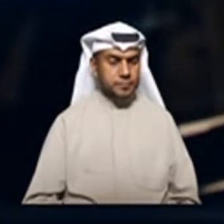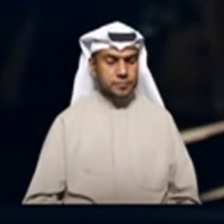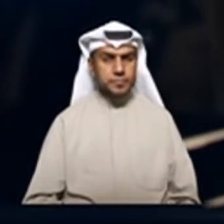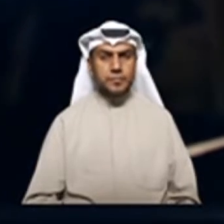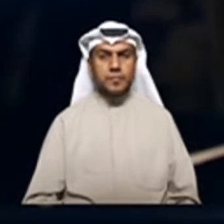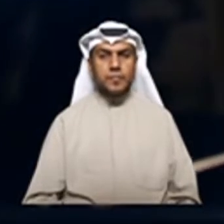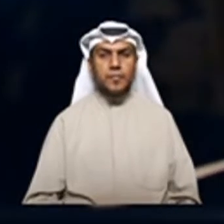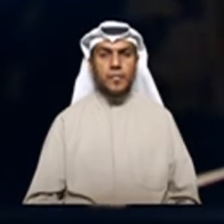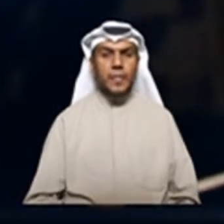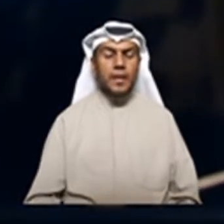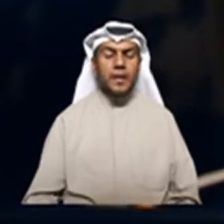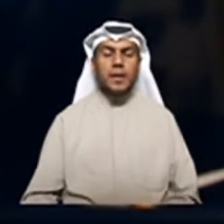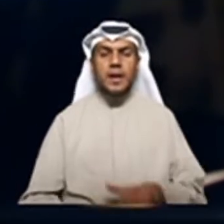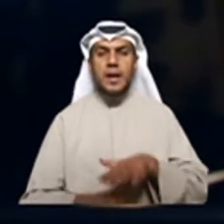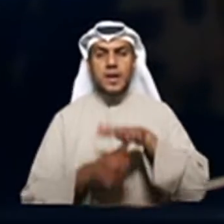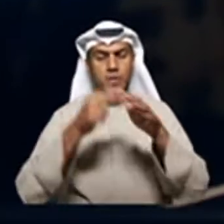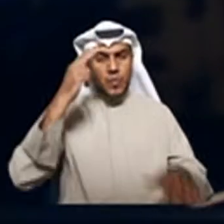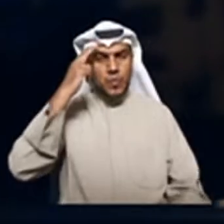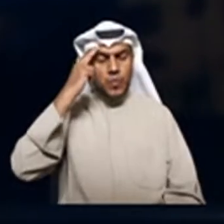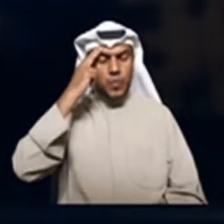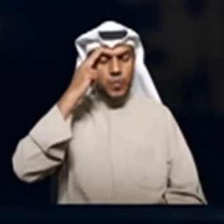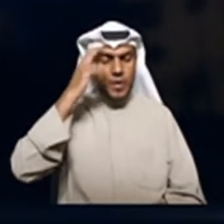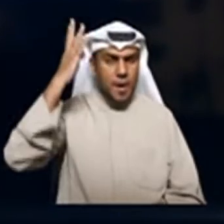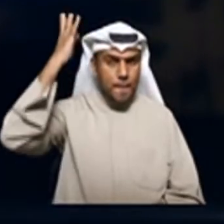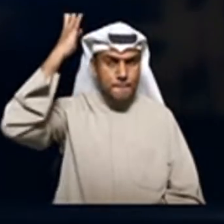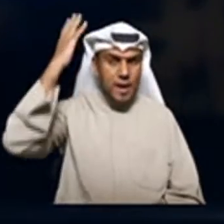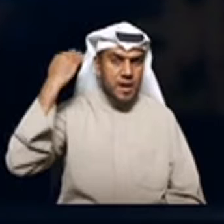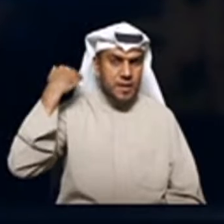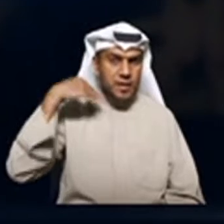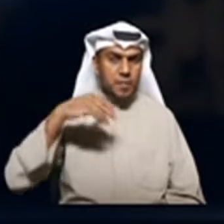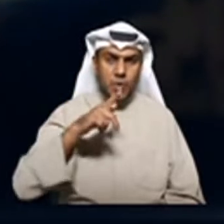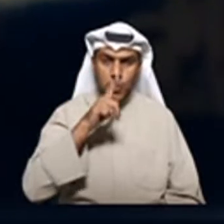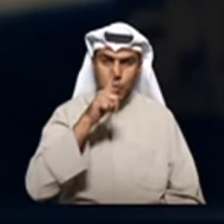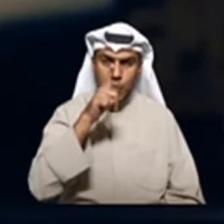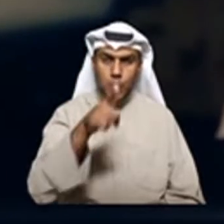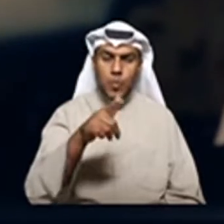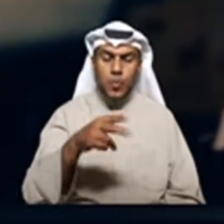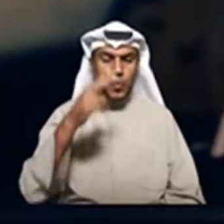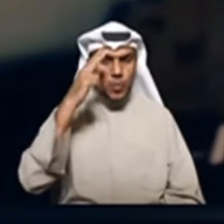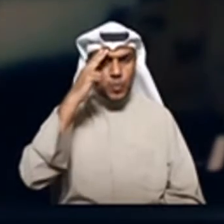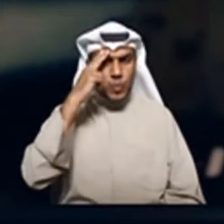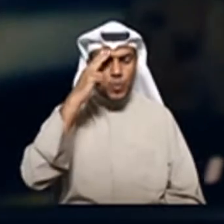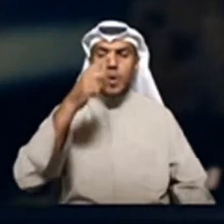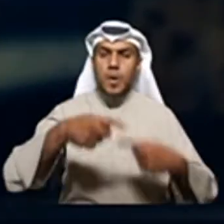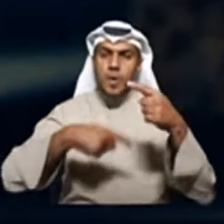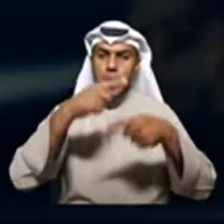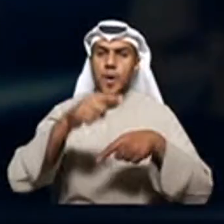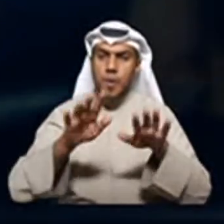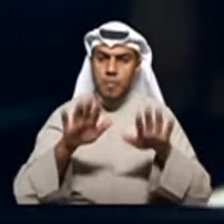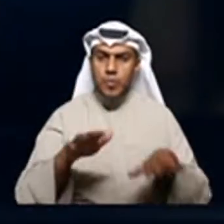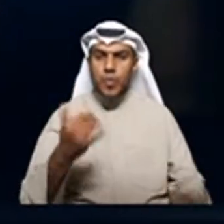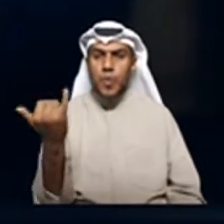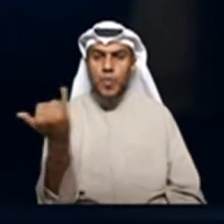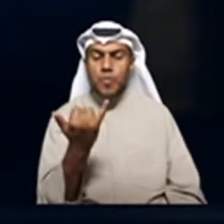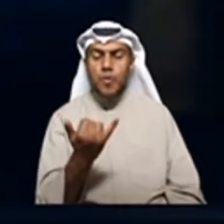أكد خادم الحرمين الشريفين الملك سلمان بن عبد العزيز اليوم استمرار المملكة العربية السعودية في الدفاع عن